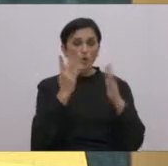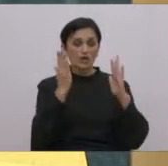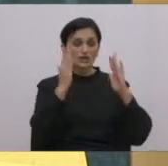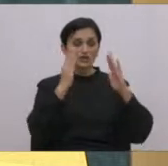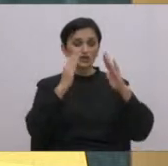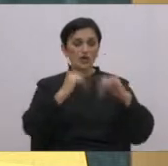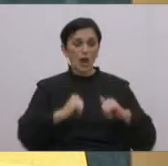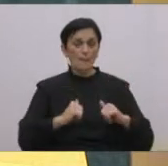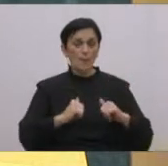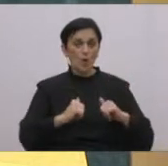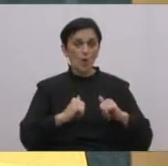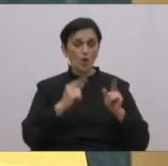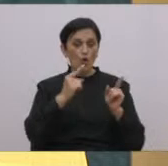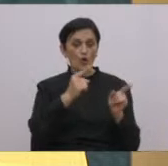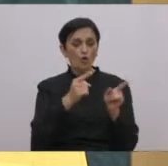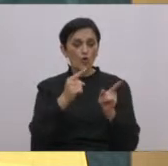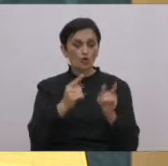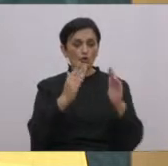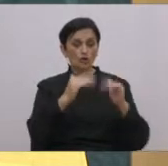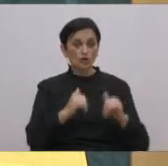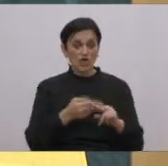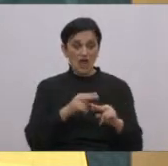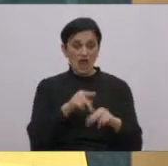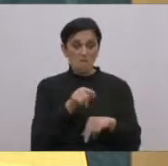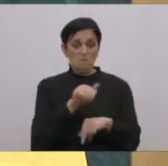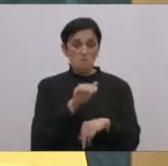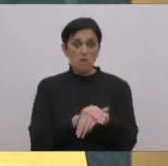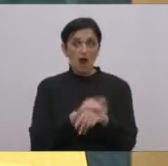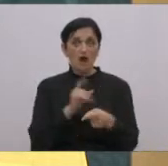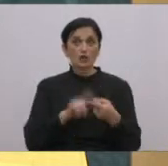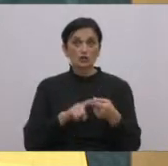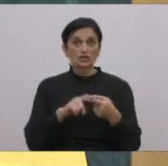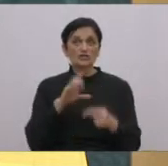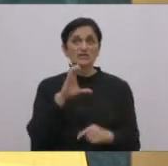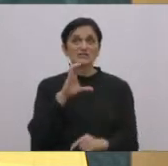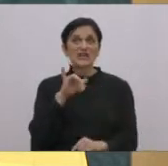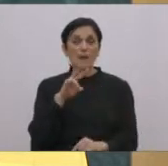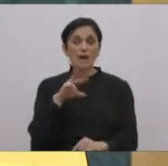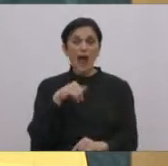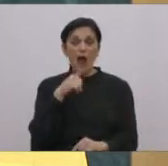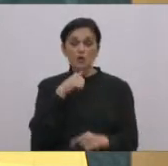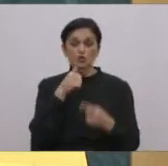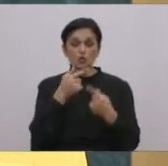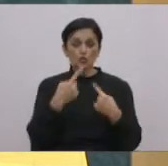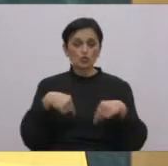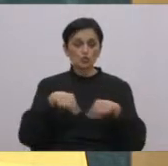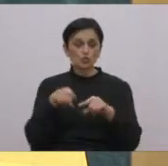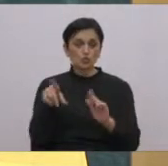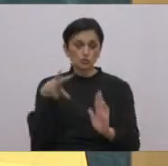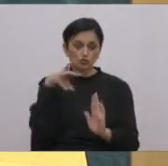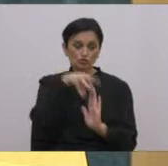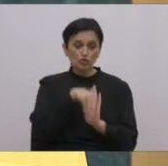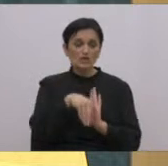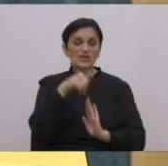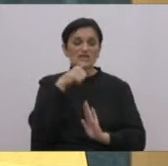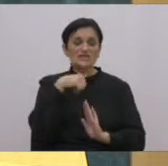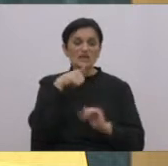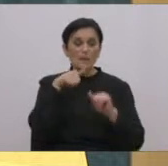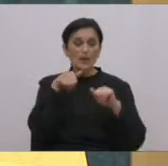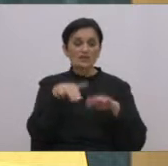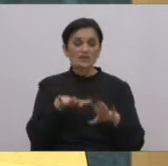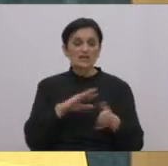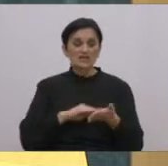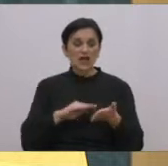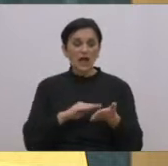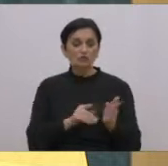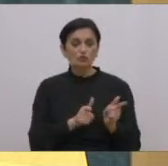ჩამოშლა. ამ ფაქტთან დაკავშირებით უკვე სამხარაულის ბიურო ჩაერთო შესაბამისი საექსპერტო დასკვნის